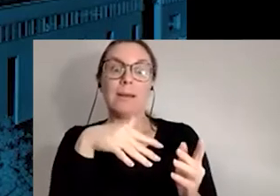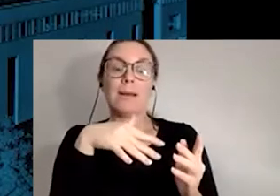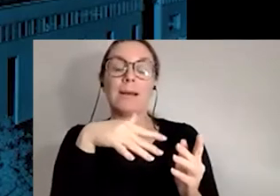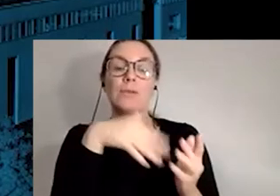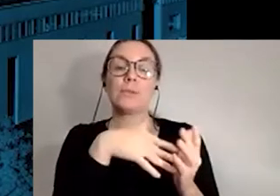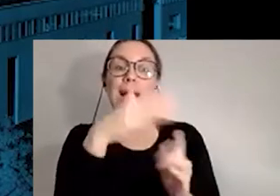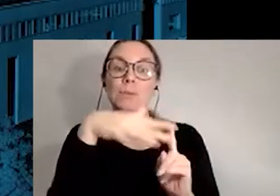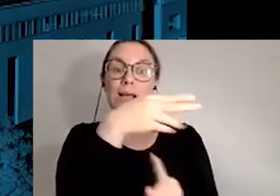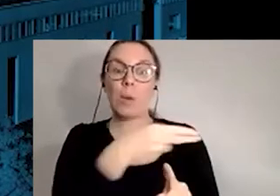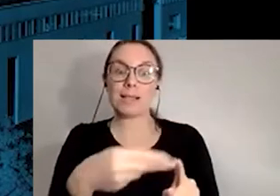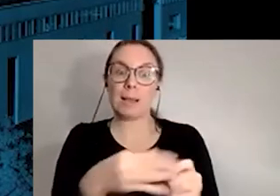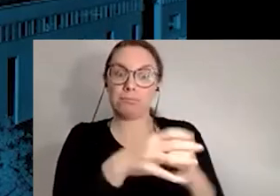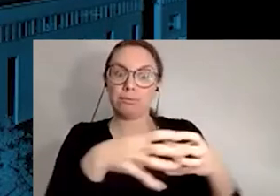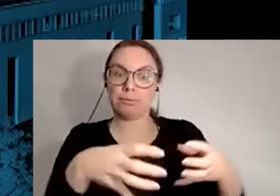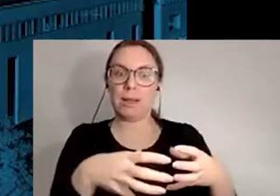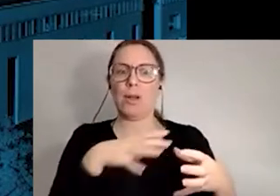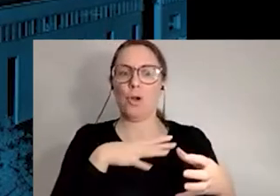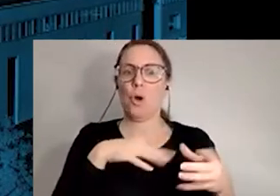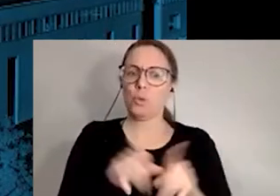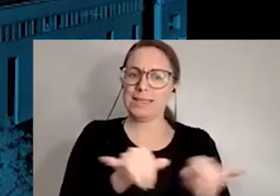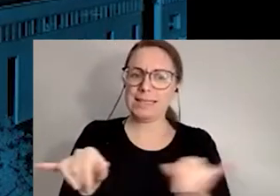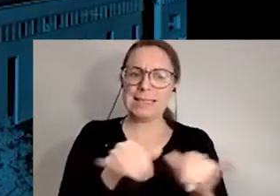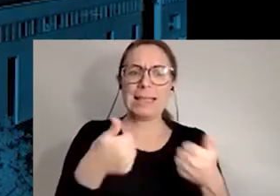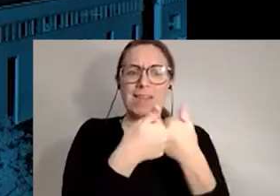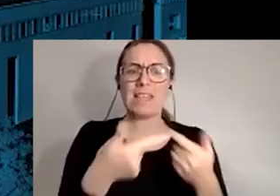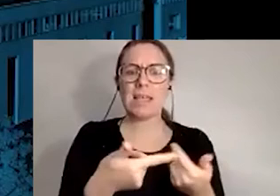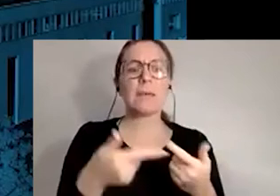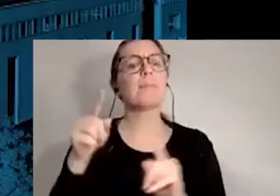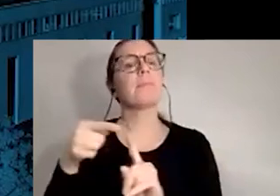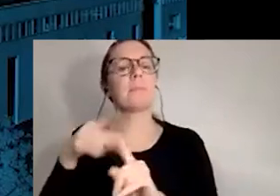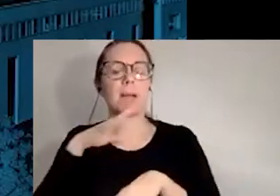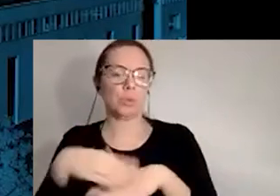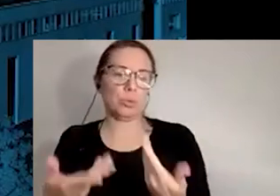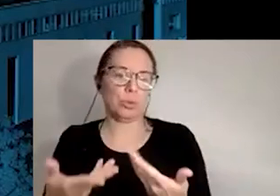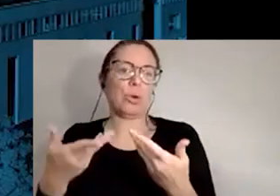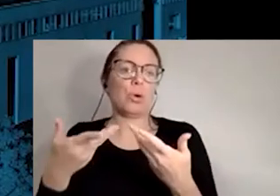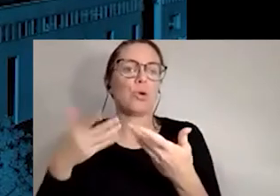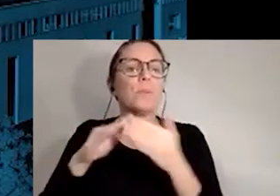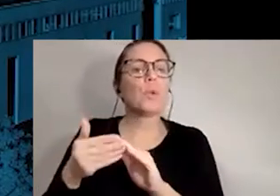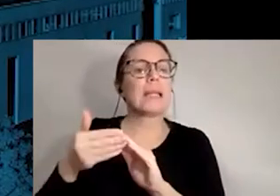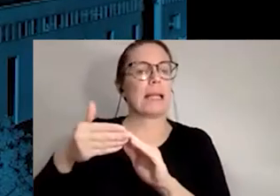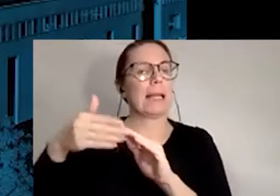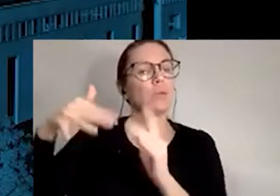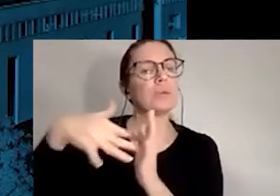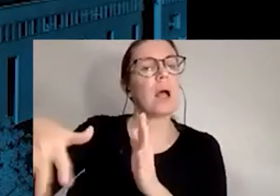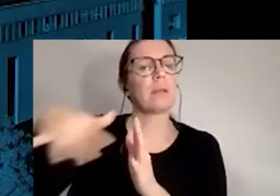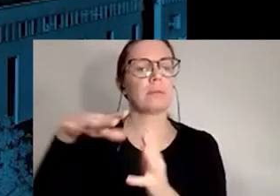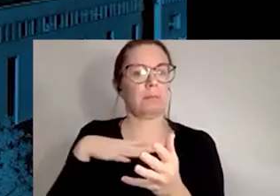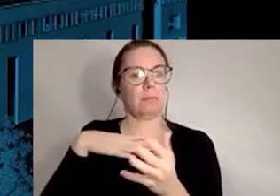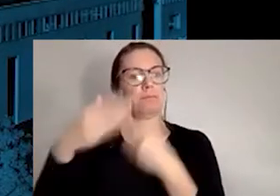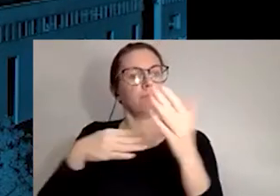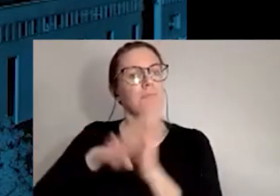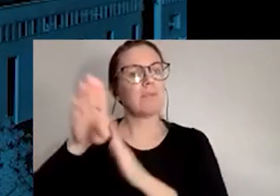Le premier concerne la communauté étudiante, qui évolue dans des cadres scientifiques, créatifs et pédagogiques,